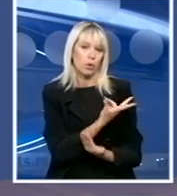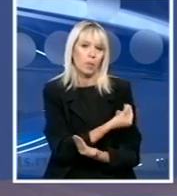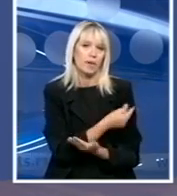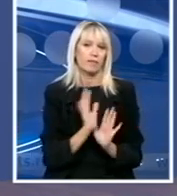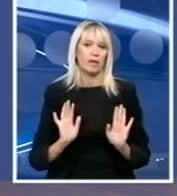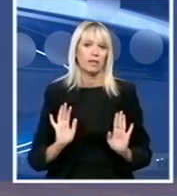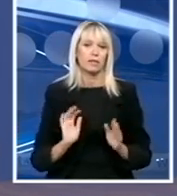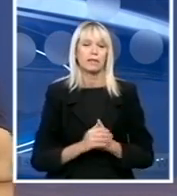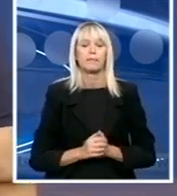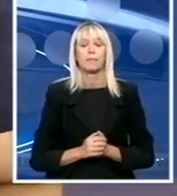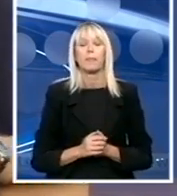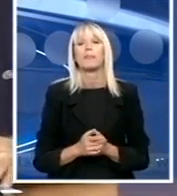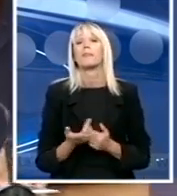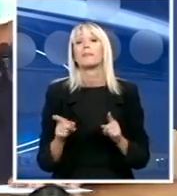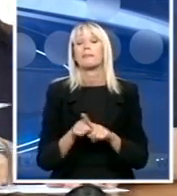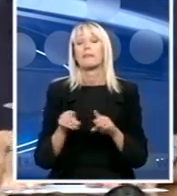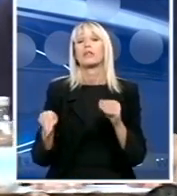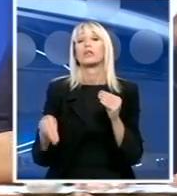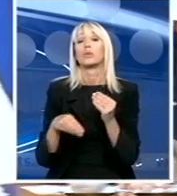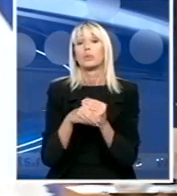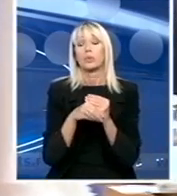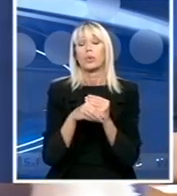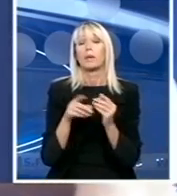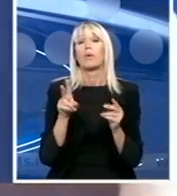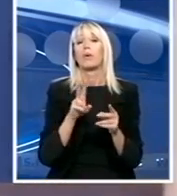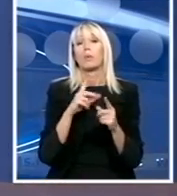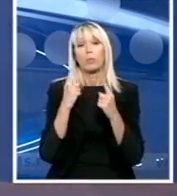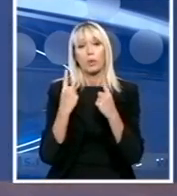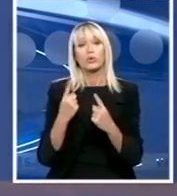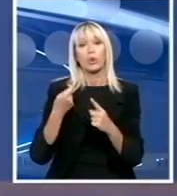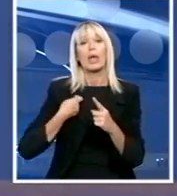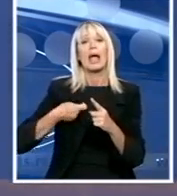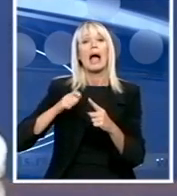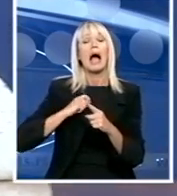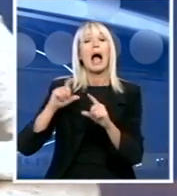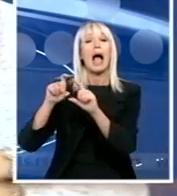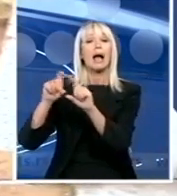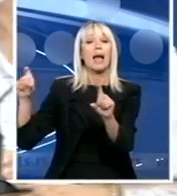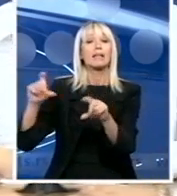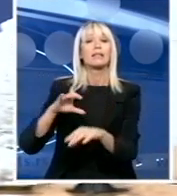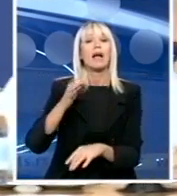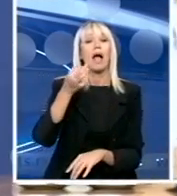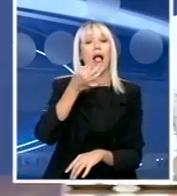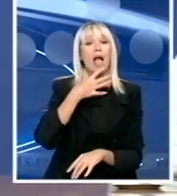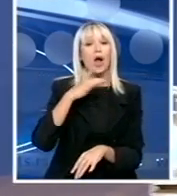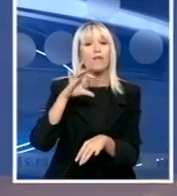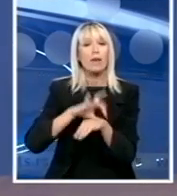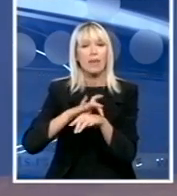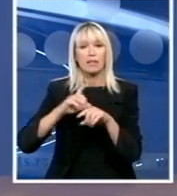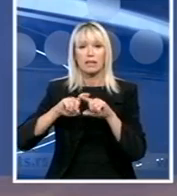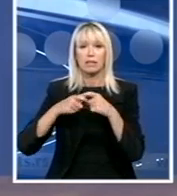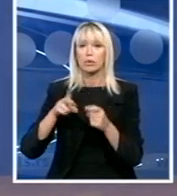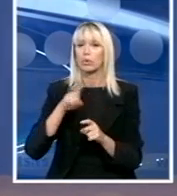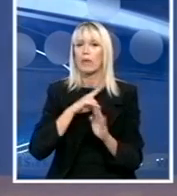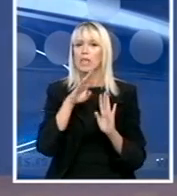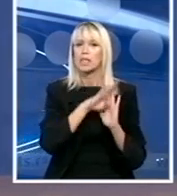Treba dodati još i da postoji regulatorno telo, znači Agencija za lekove i medicinska sredstva, čiji je rad regulisan zakonom